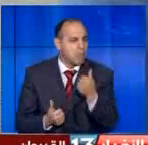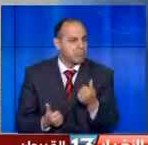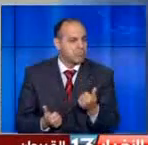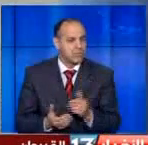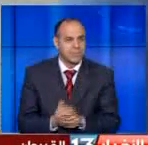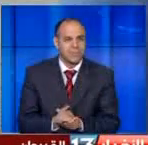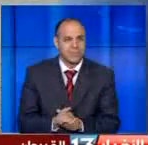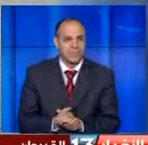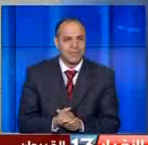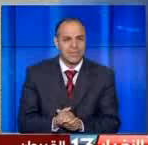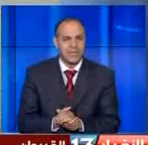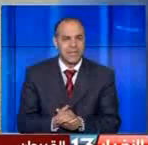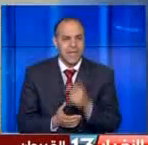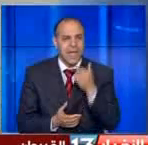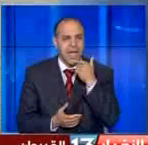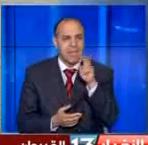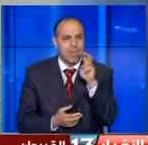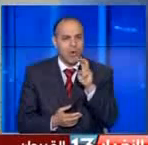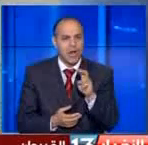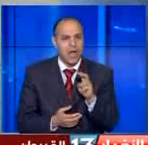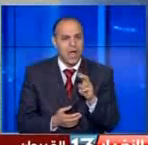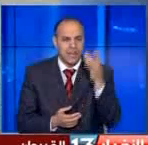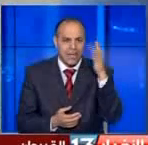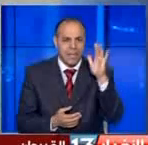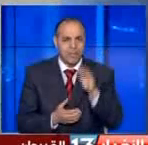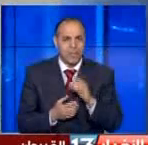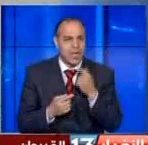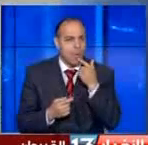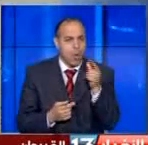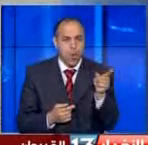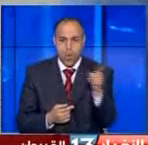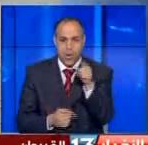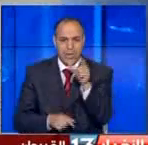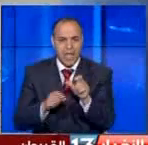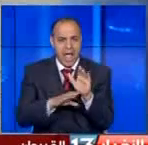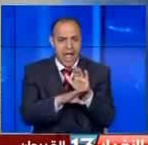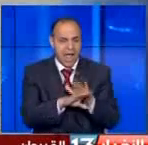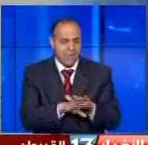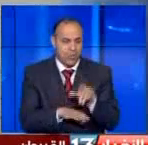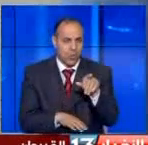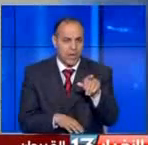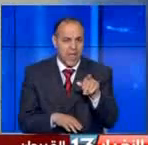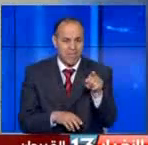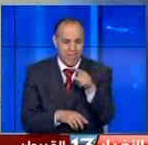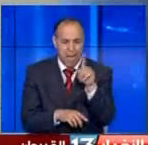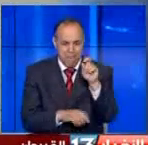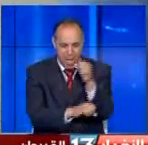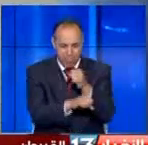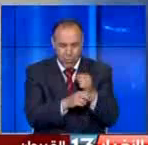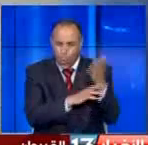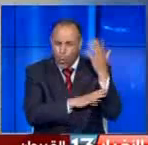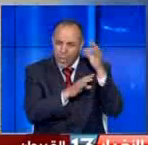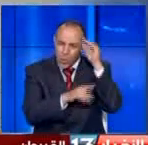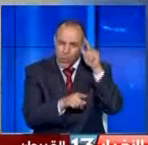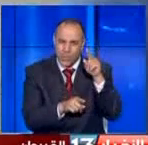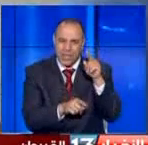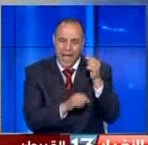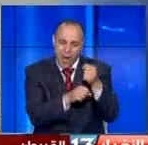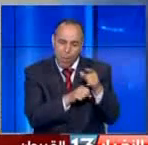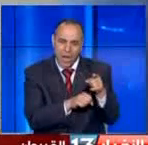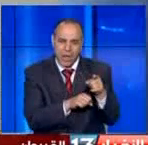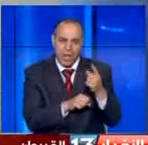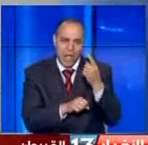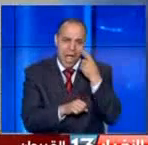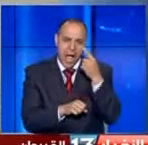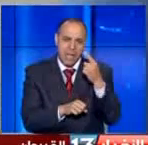وخير. وبالمناسبه باش نعطي ملاحظه على الفسقيه، نحب نقول لكم يا ناس حافظوا عليها، راهي تراث تونس، حافظوا. احنا